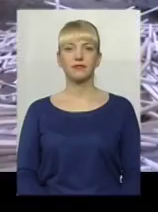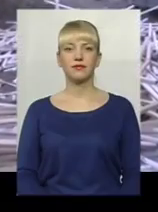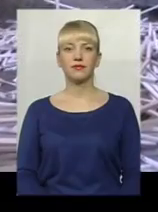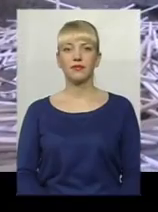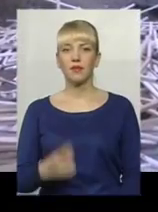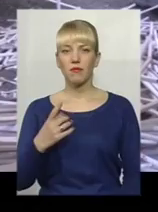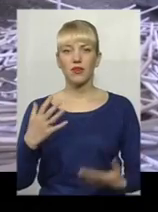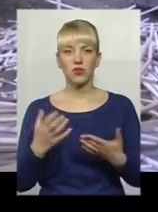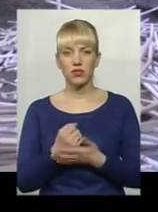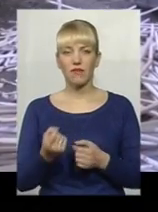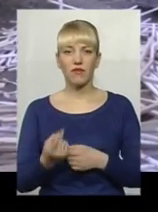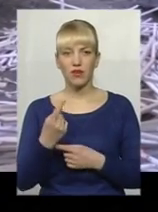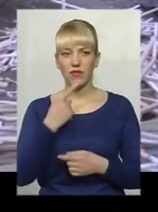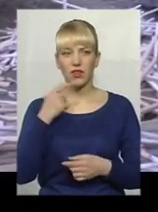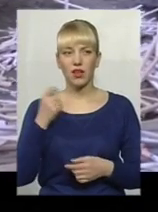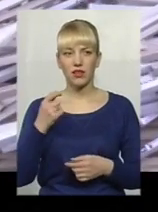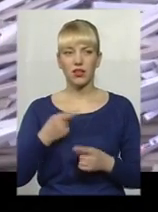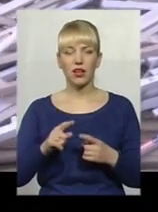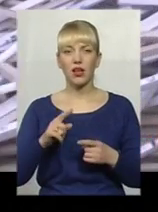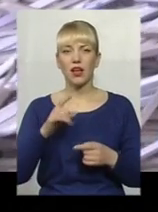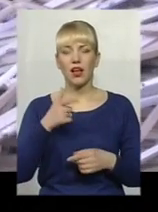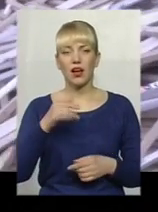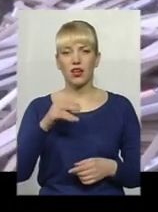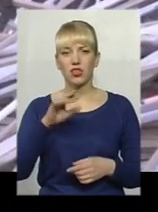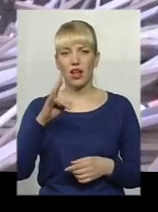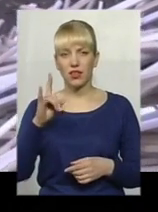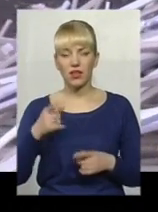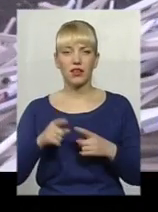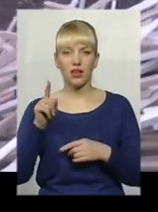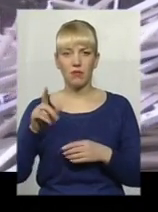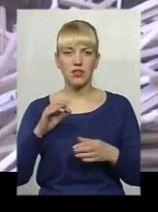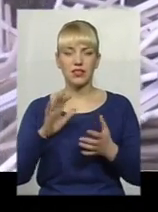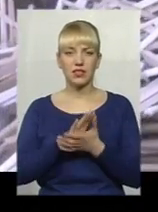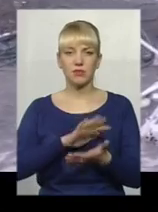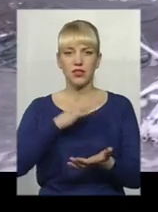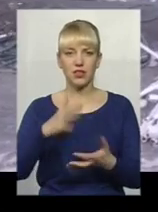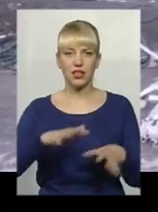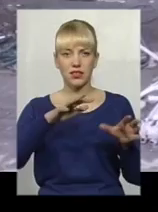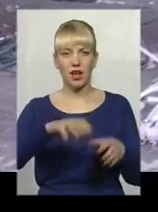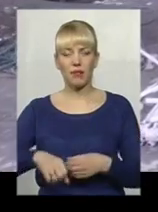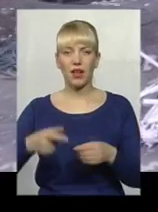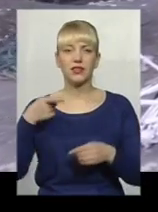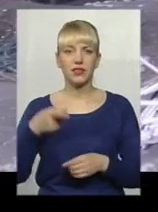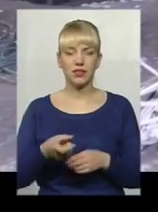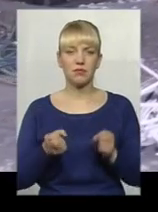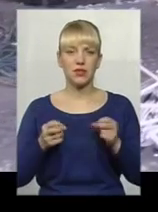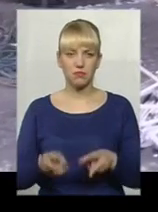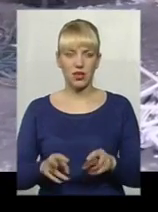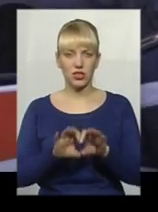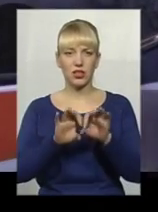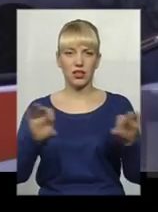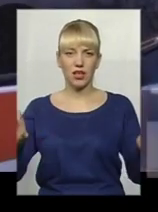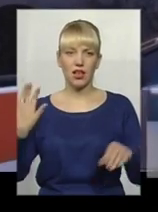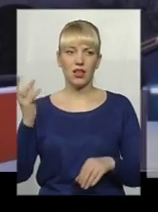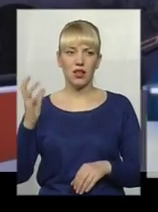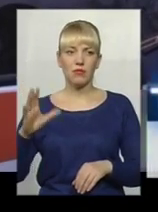Першу знахідку виявили у неділю у мікрорайоні Дальні Гречани. Тоді зі смітника забрали понад 1000 небезпечних люмінесцентних ламп.